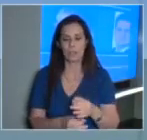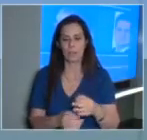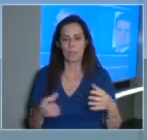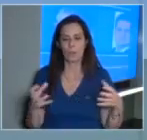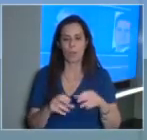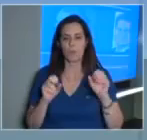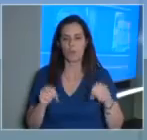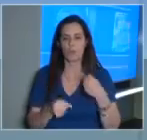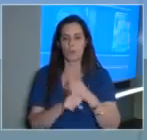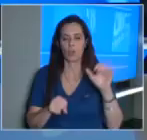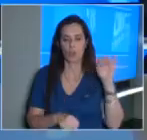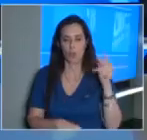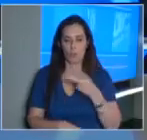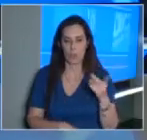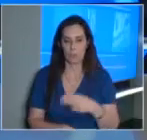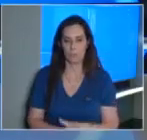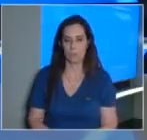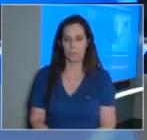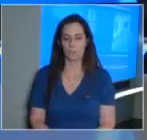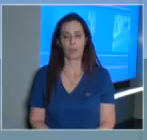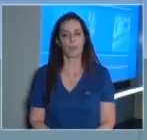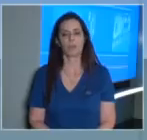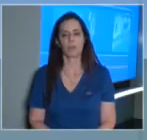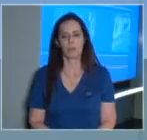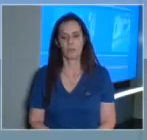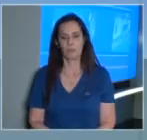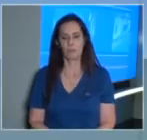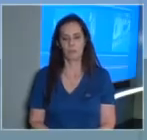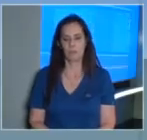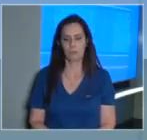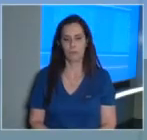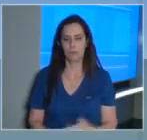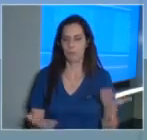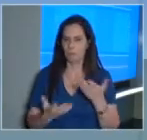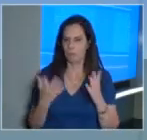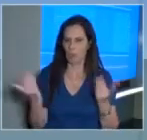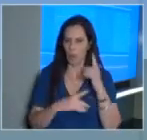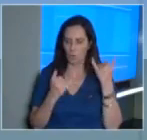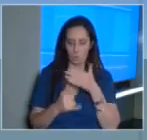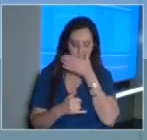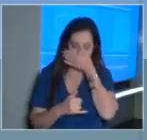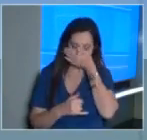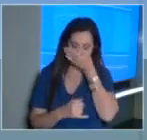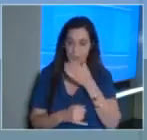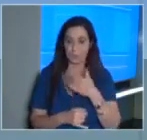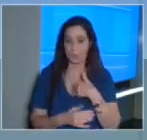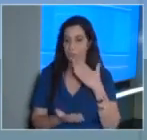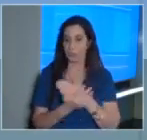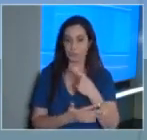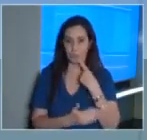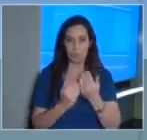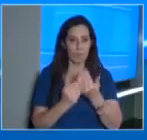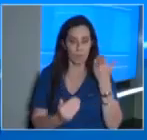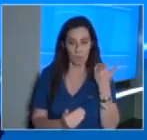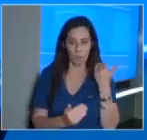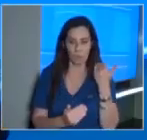מהתנועה למשילות ודמוקרטיה. שלום. שלום וברכה. אז יניר, בוא נדבר רגע מה התרחישים כרגע. טוב, אז אנחנו דיווחנו